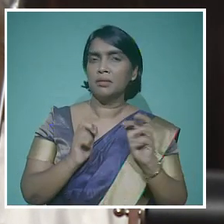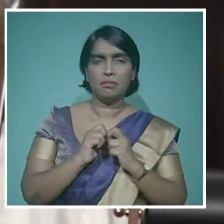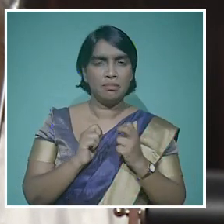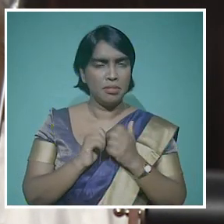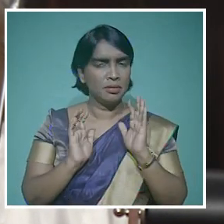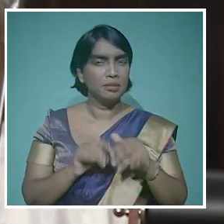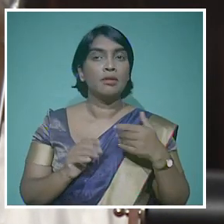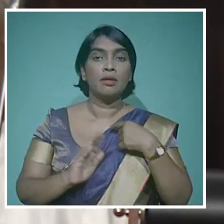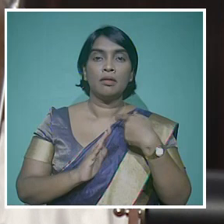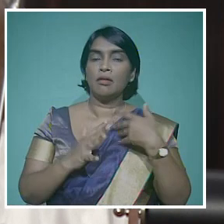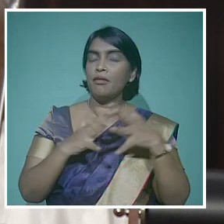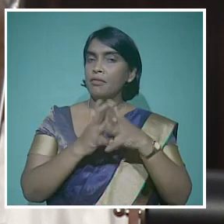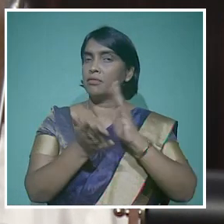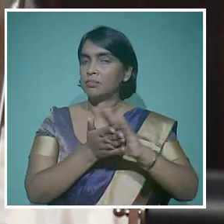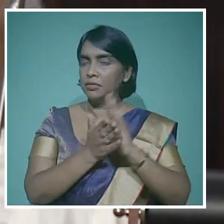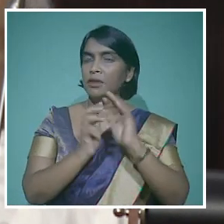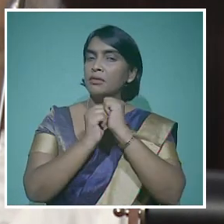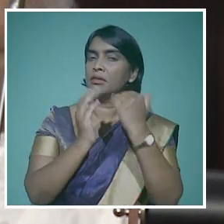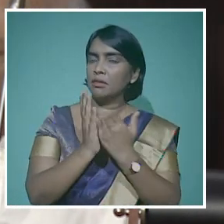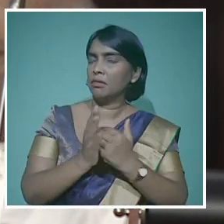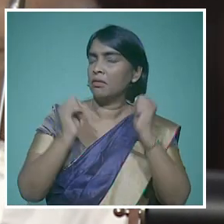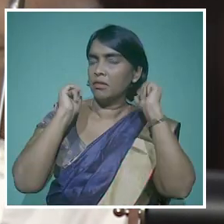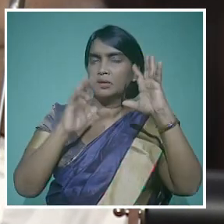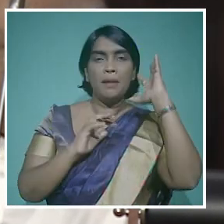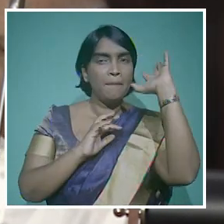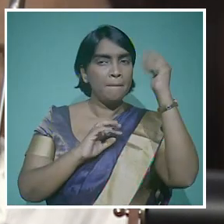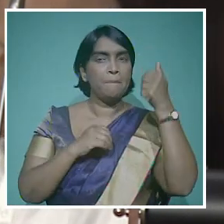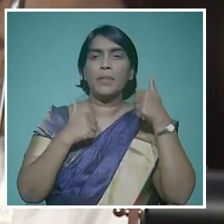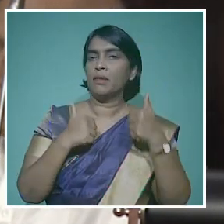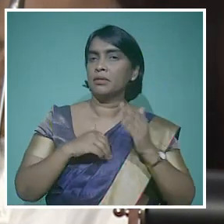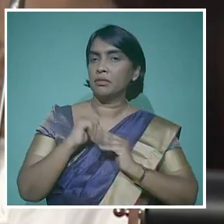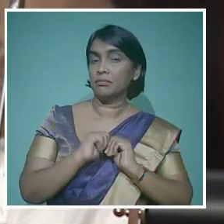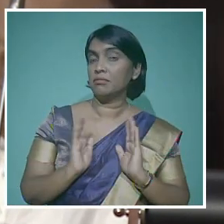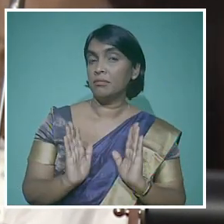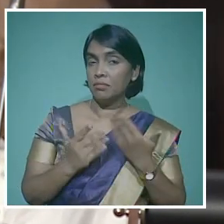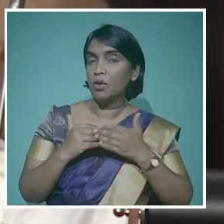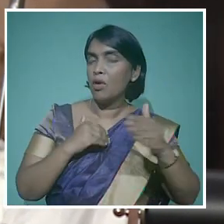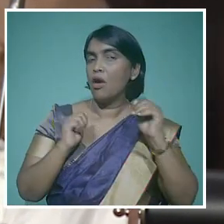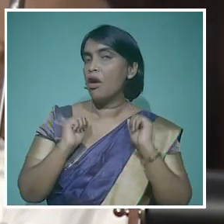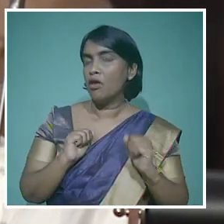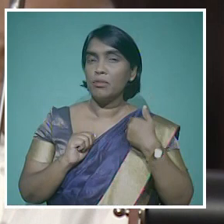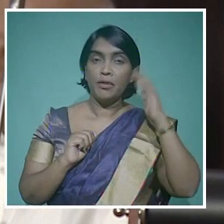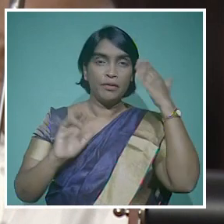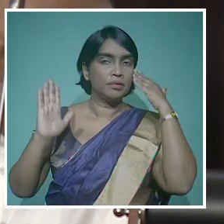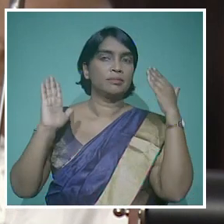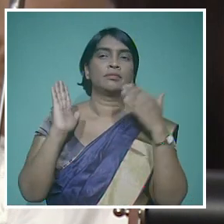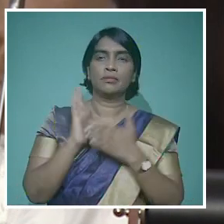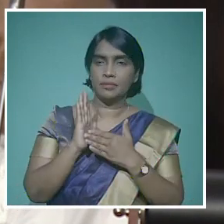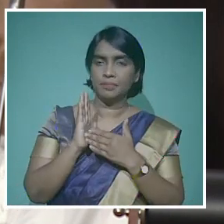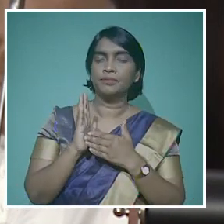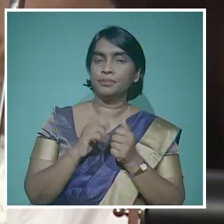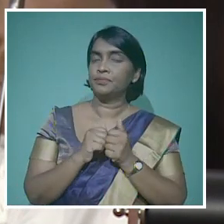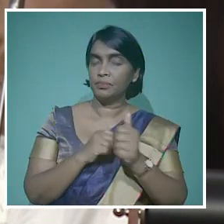මැද අපේ සුභසාධන වැඩසටහන් වඩාත් ඵලදායී ලෙස ක්‍රියාත්මක කළ යුතු ආකාරය ගැන විශේෂ අවධානයක්